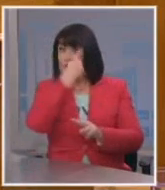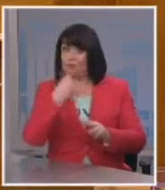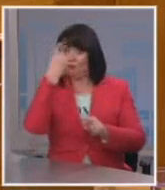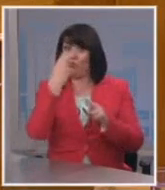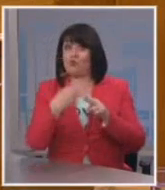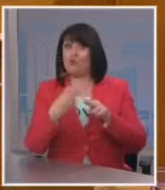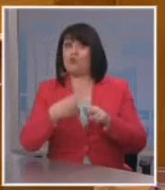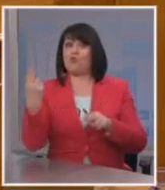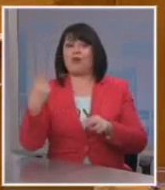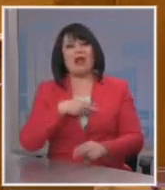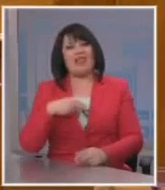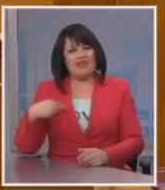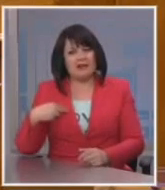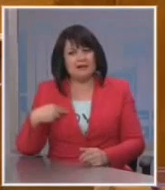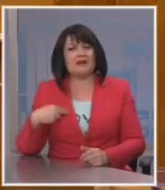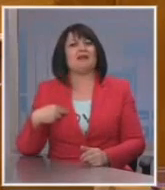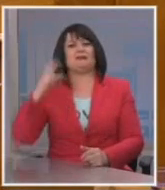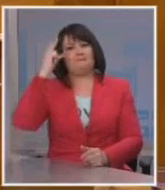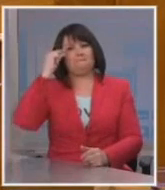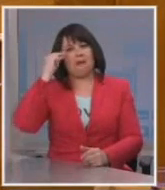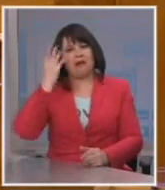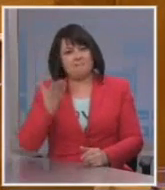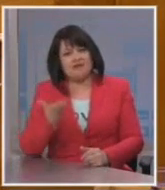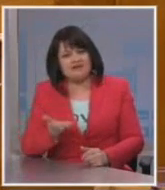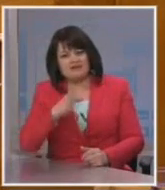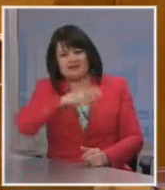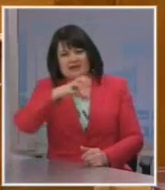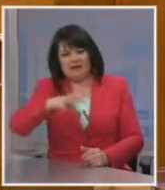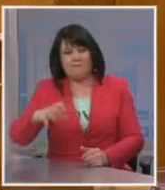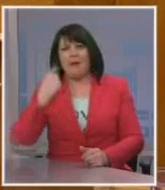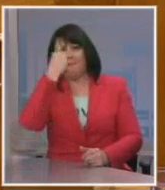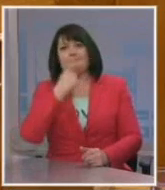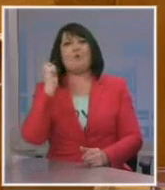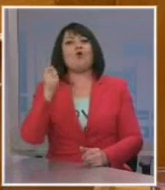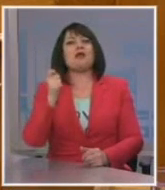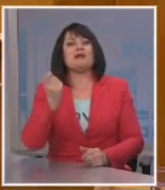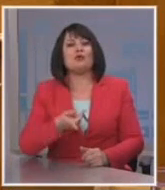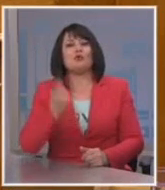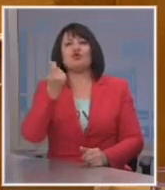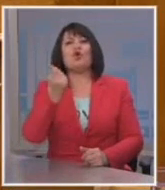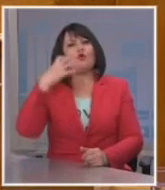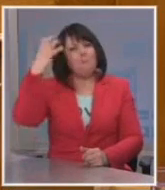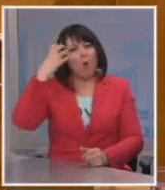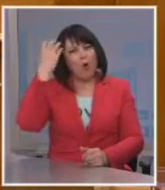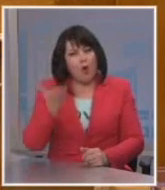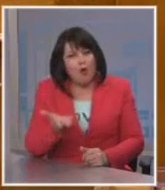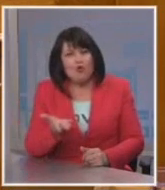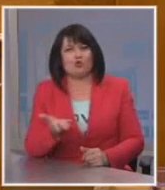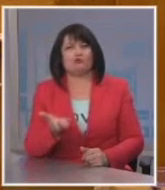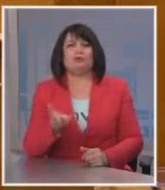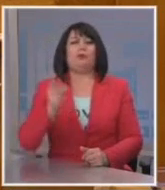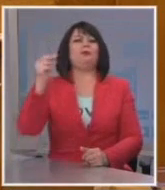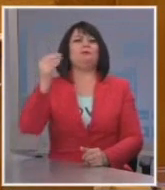από καθηγητές, από πανεπιστήμια, από πολιτικούς, από οικονομολόγους, από ανθρώπους του